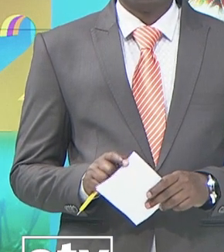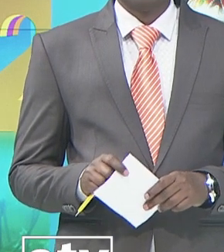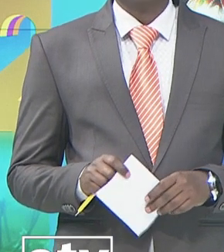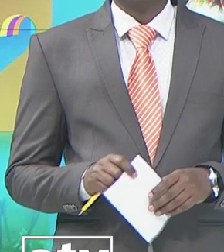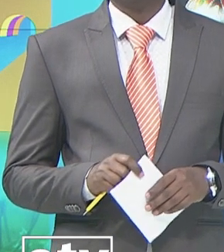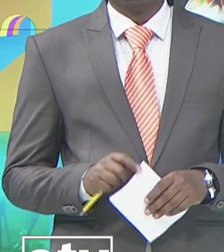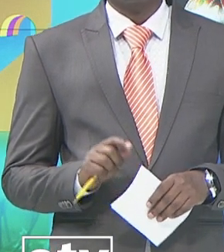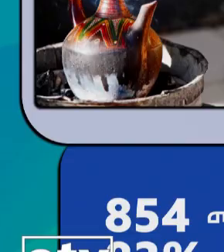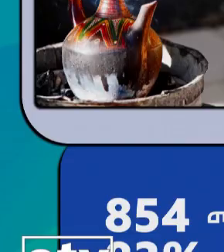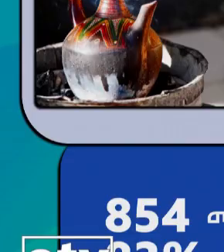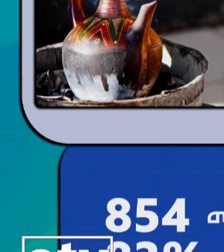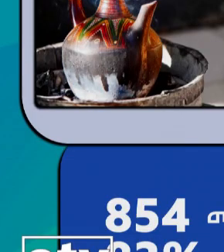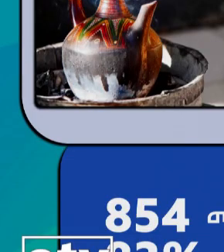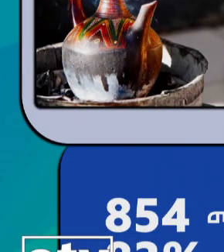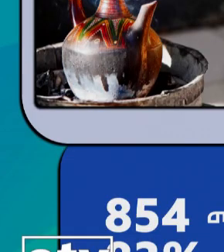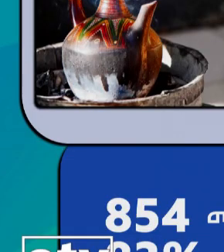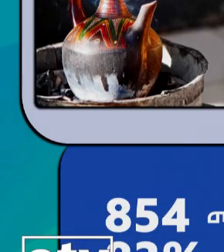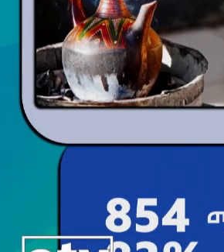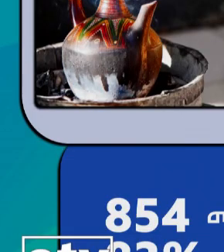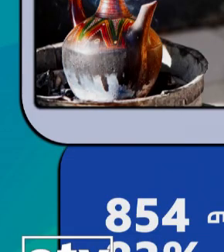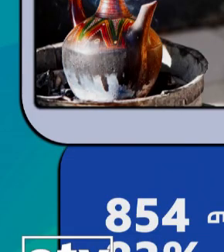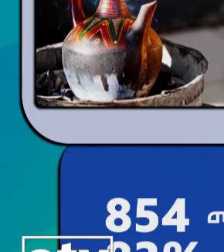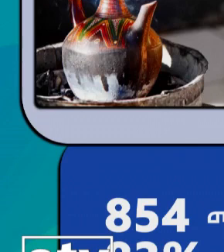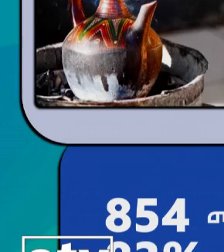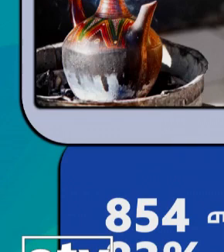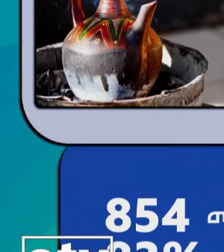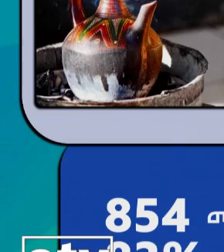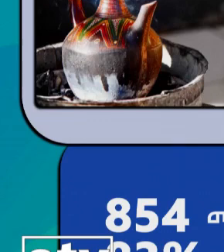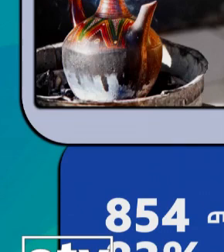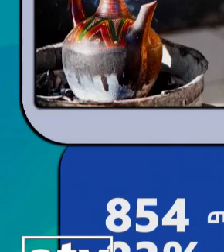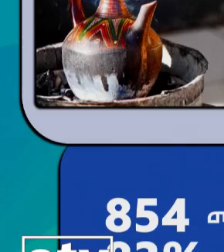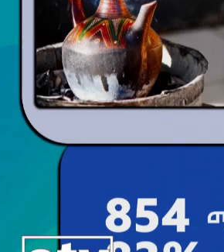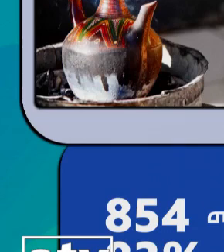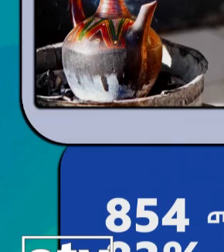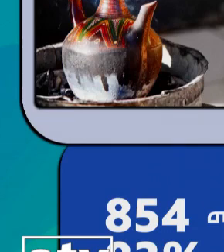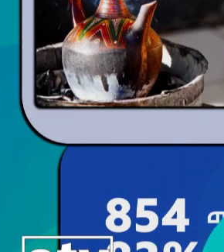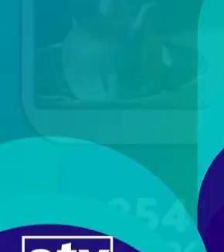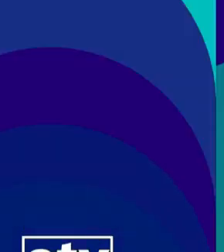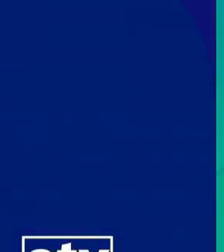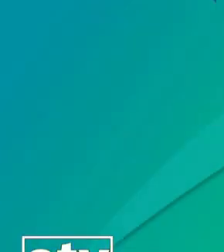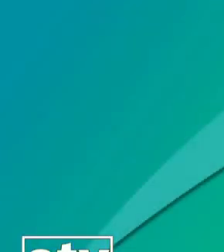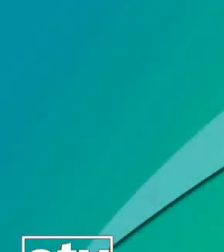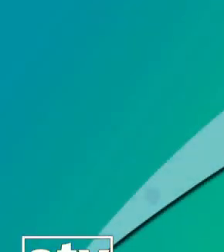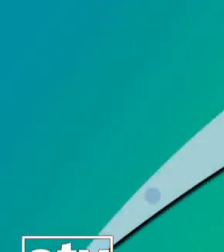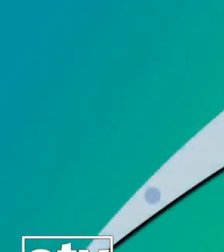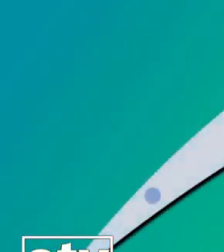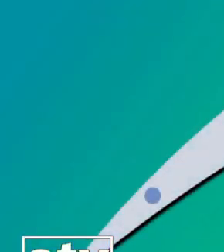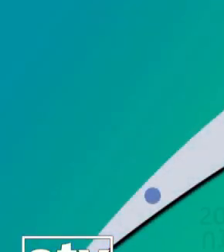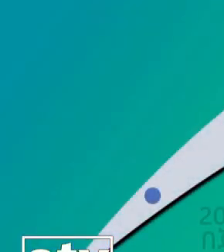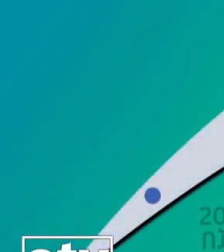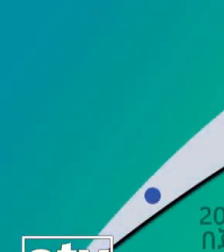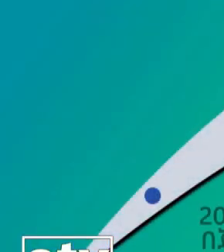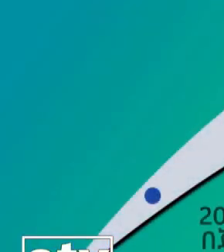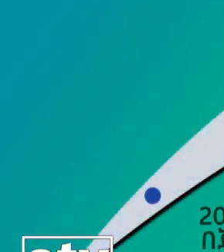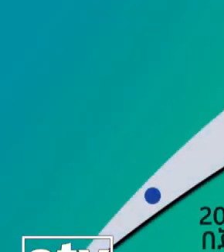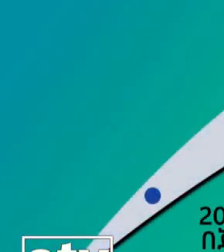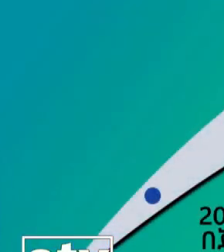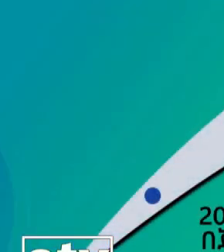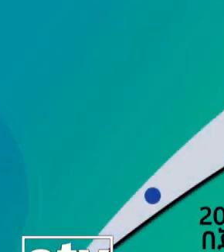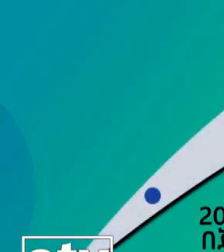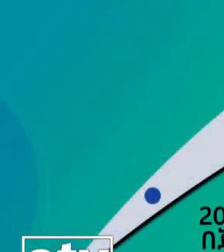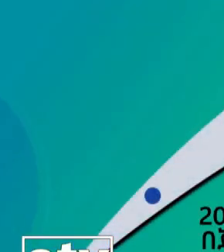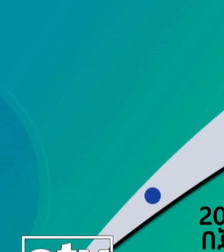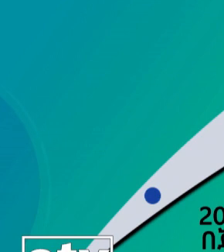440 ሚሊዮን የአሜሪካን ዶላር የተገኘበት ነው። በጣም ከፍተኛ ጭማሪ የተገኘበት ወደ 175% እድገት የተመዘገበበት ነው። የቅባት እህሎች